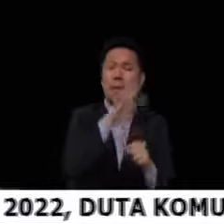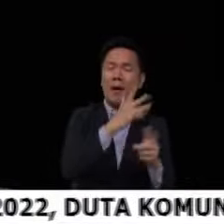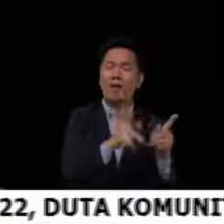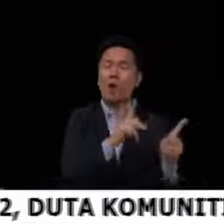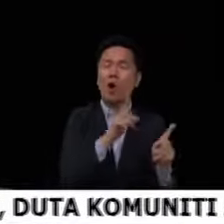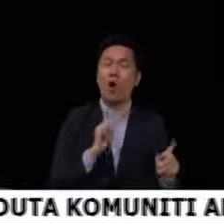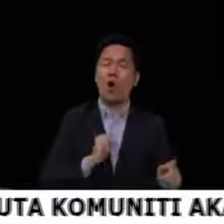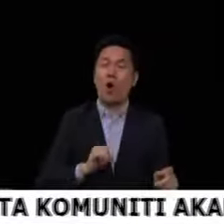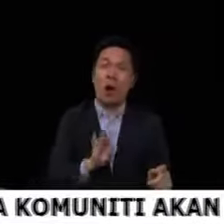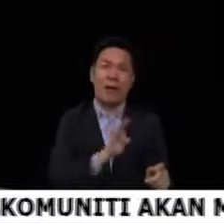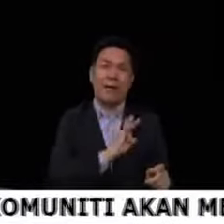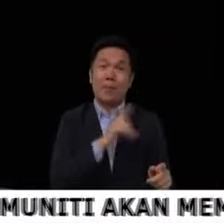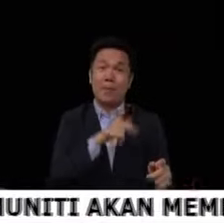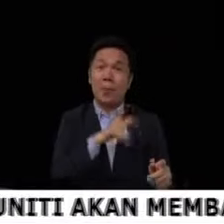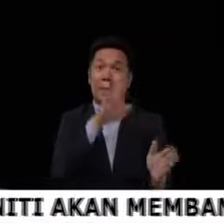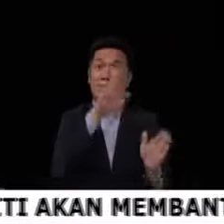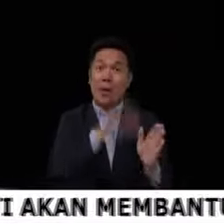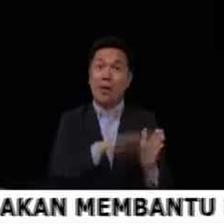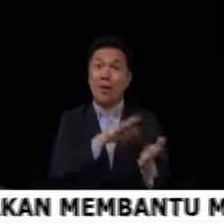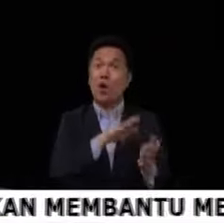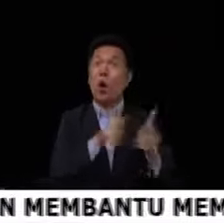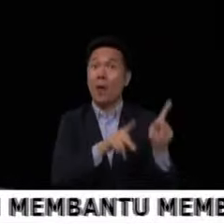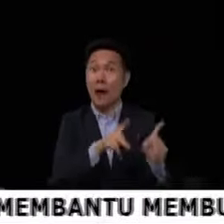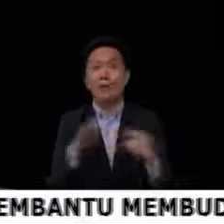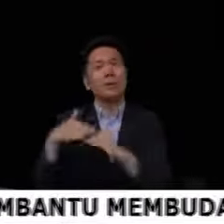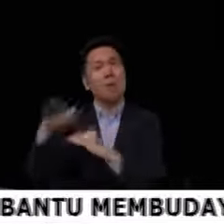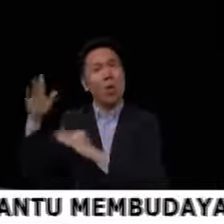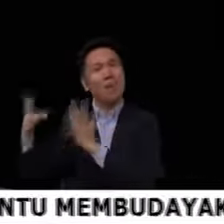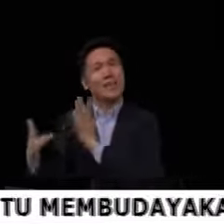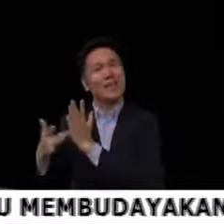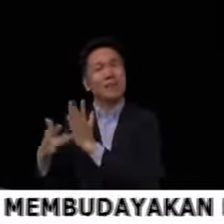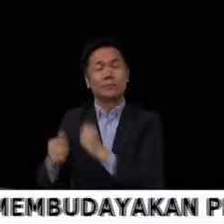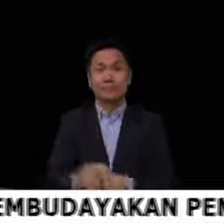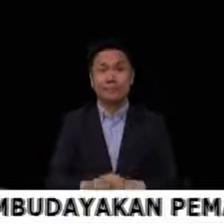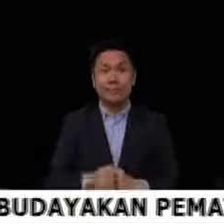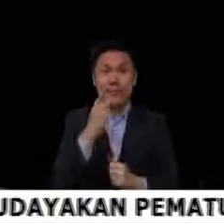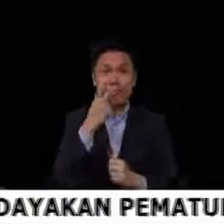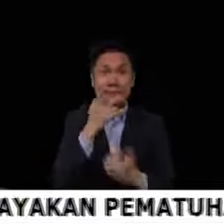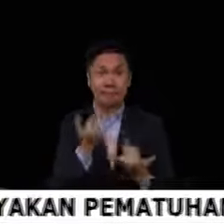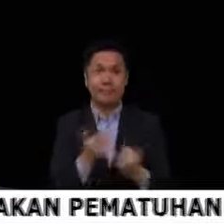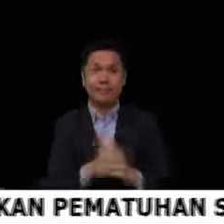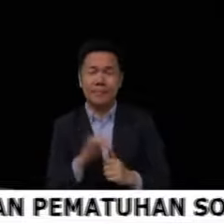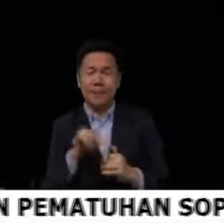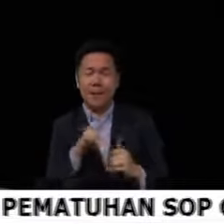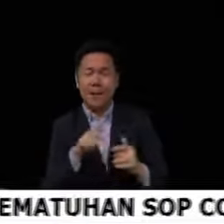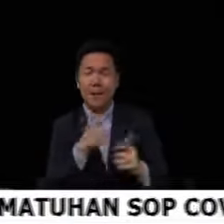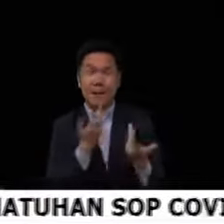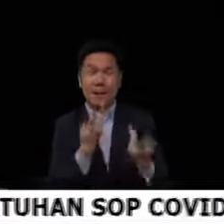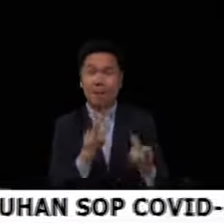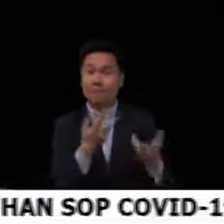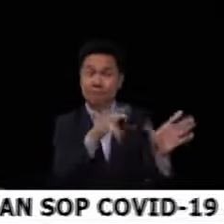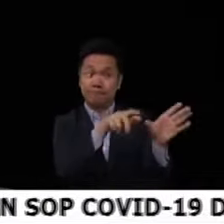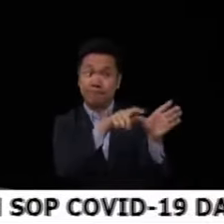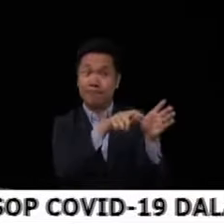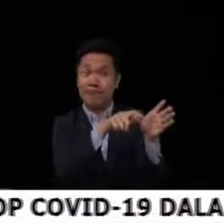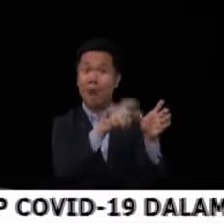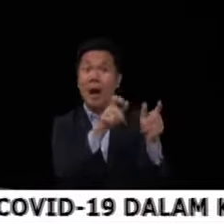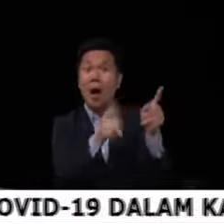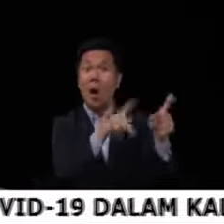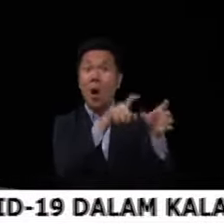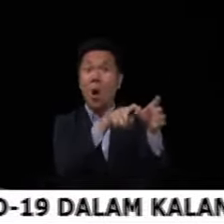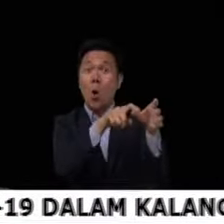sektor pembinaan dan lebih penting juga segel ketikannya melihat dari segitu Dayat hari ini bagaimana keadaannya